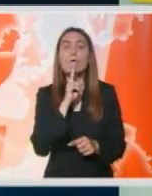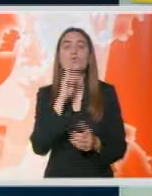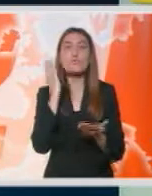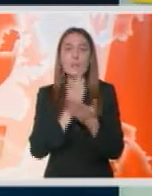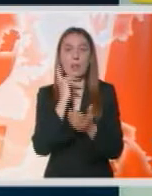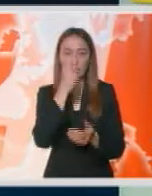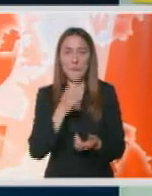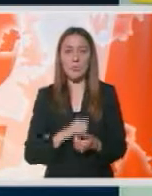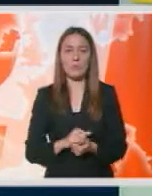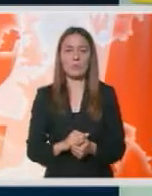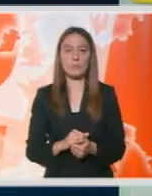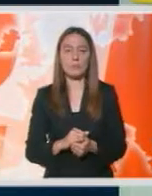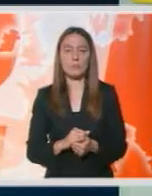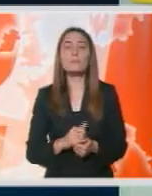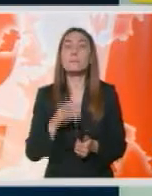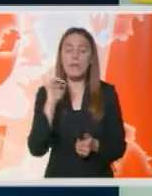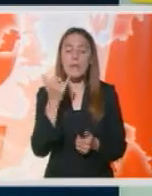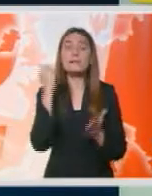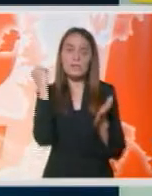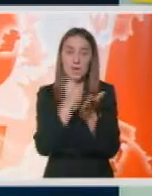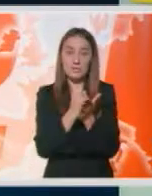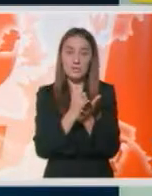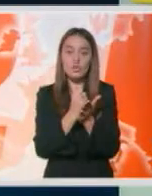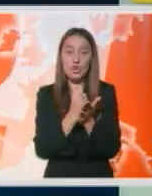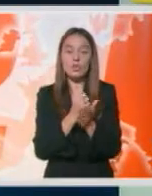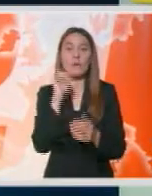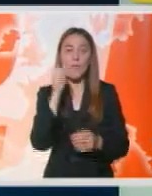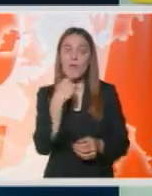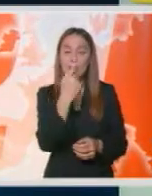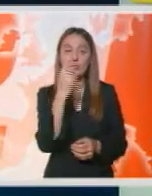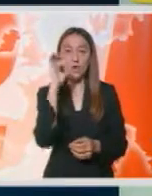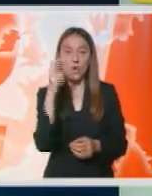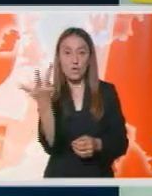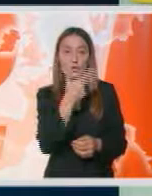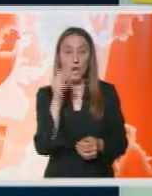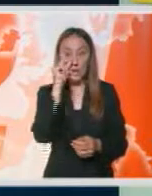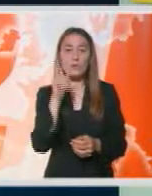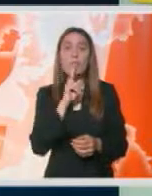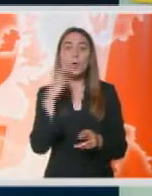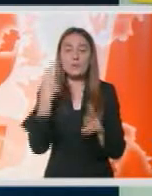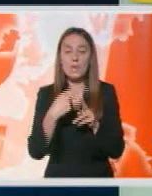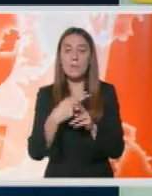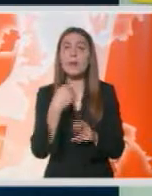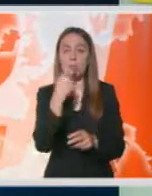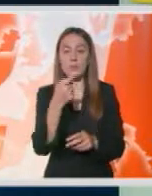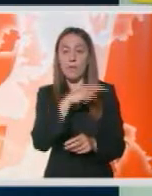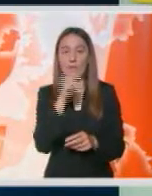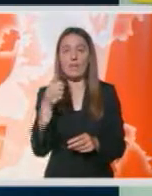ubijeni, jeste potvrđeno je da je reč o trojici ljudi čije su se imena spominjala ovih